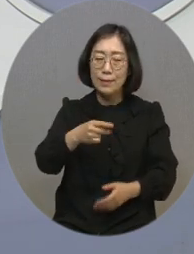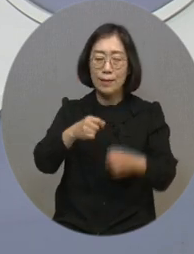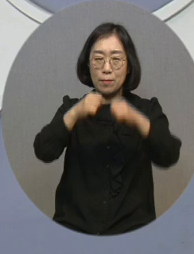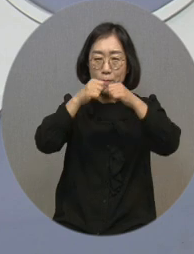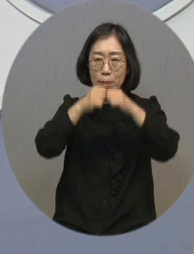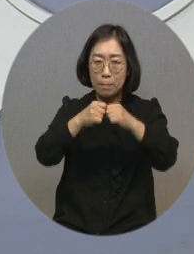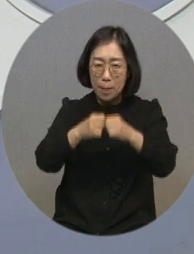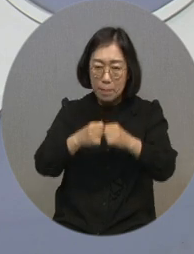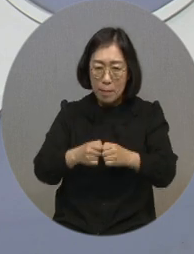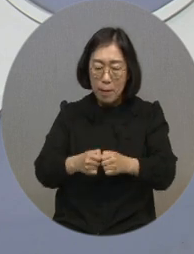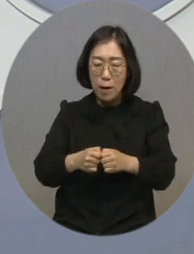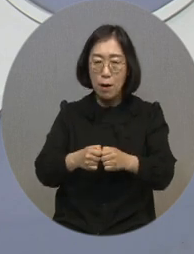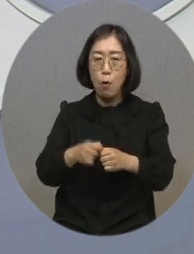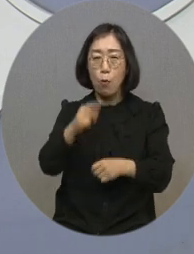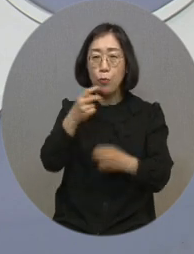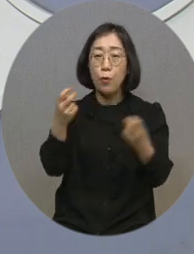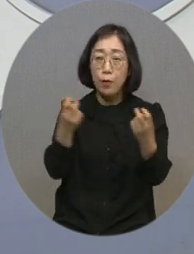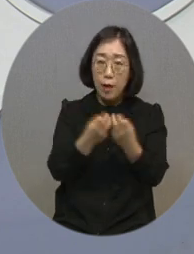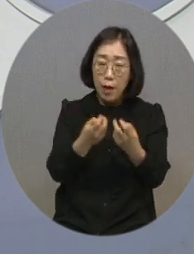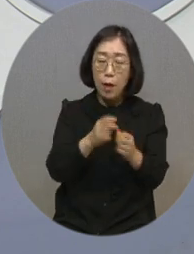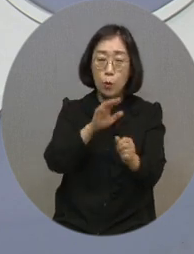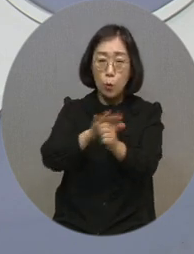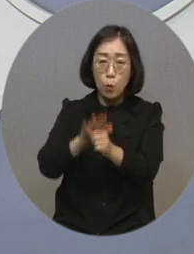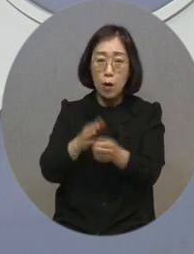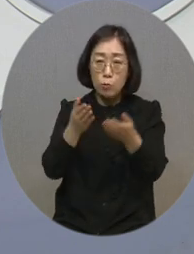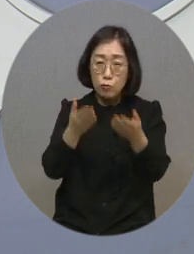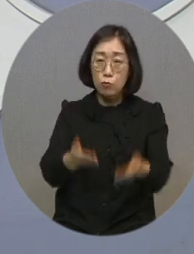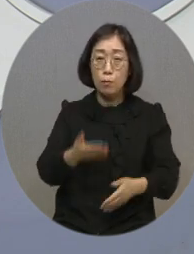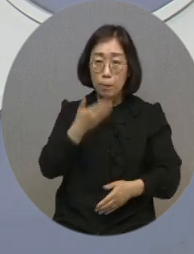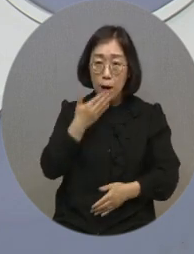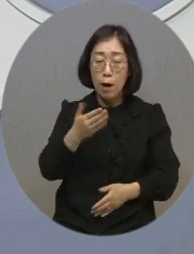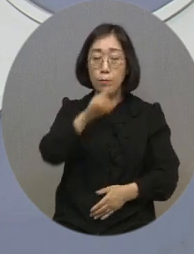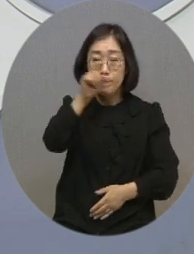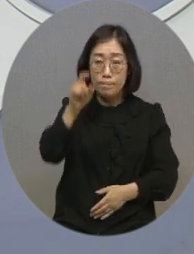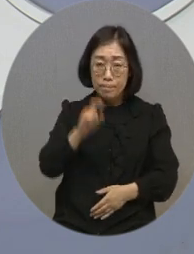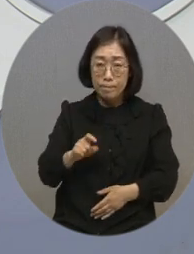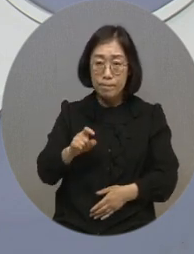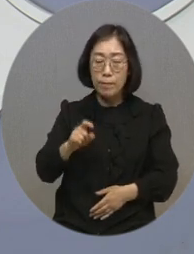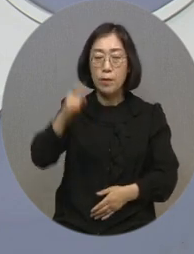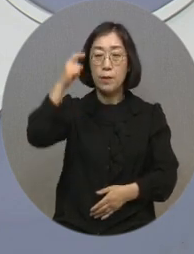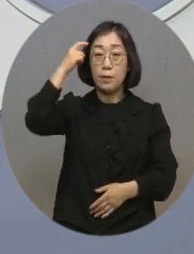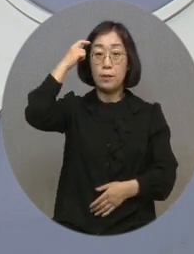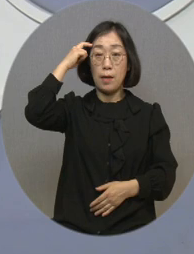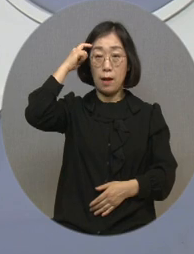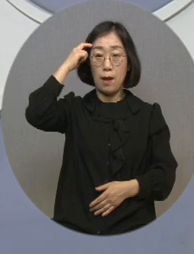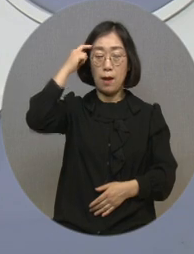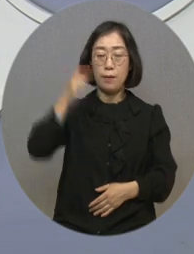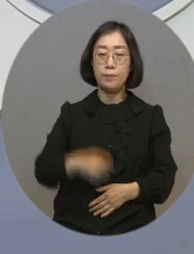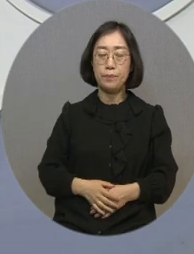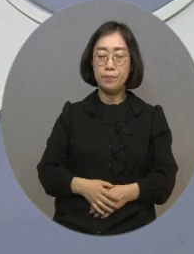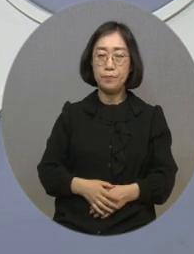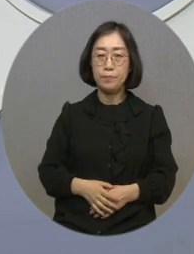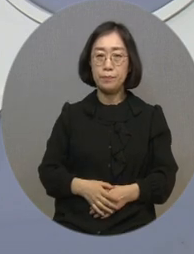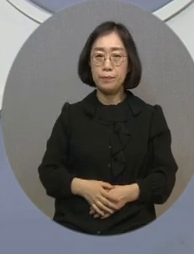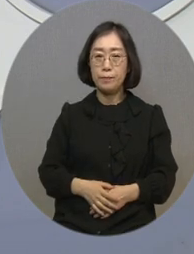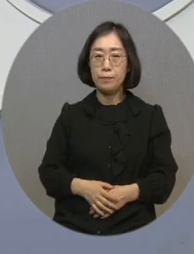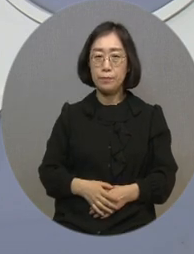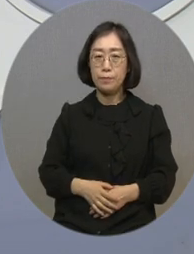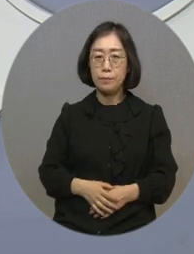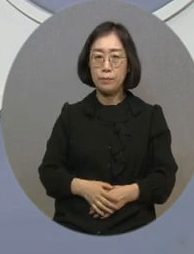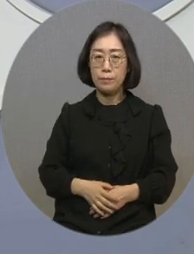대해서 어떠한 조금이라도 도움이 될 수 있는 뭐 방법인지 않는가 이제 고민을 해서. 저희들이 이제 소위